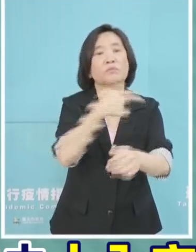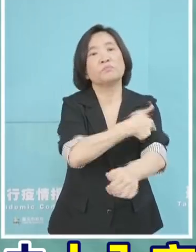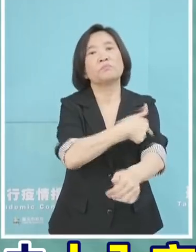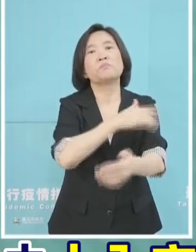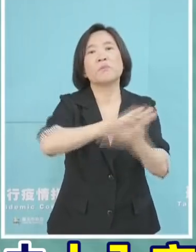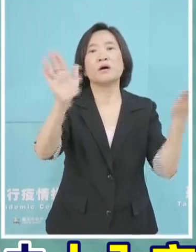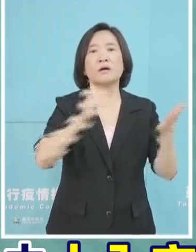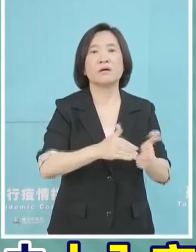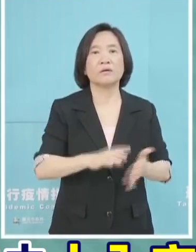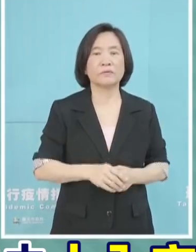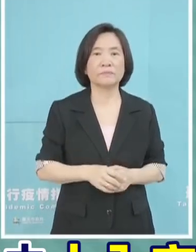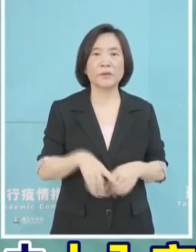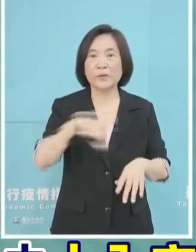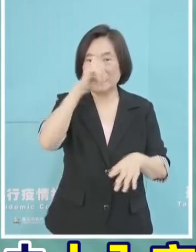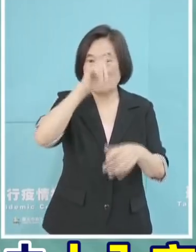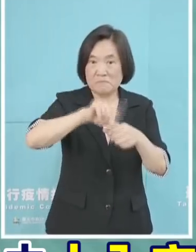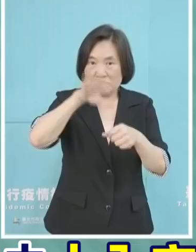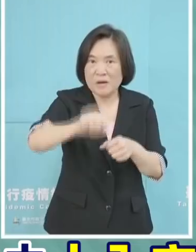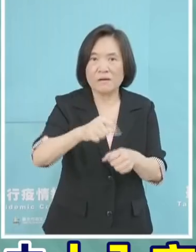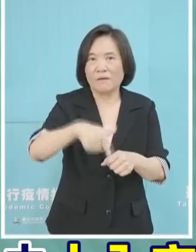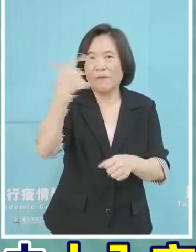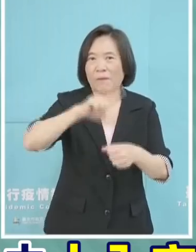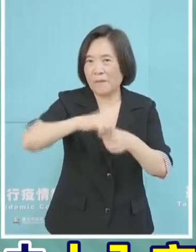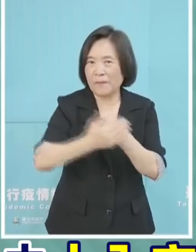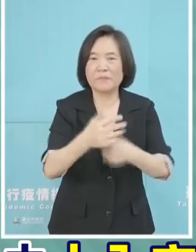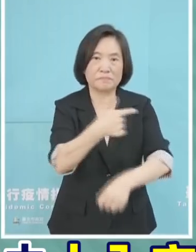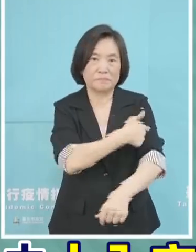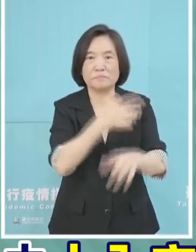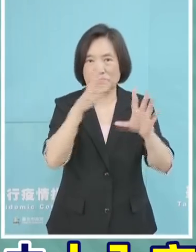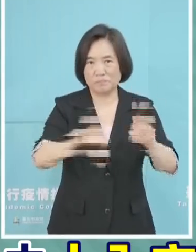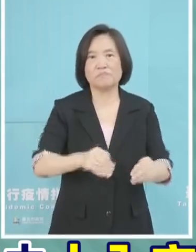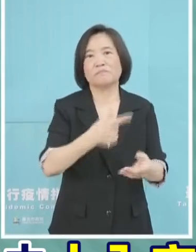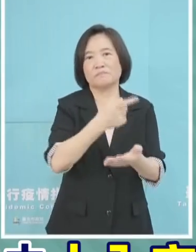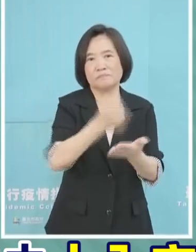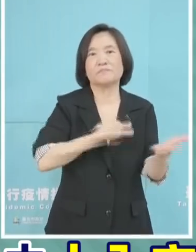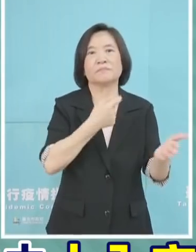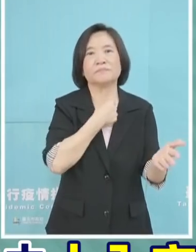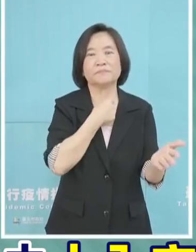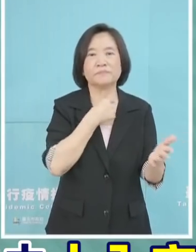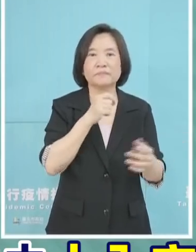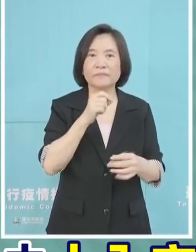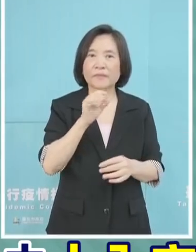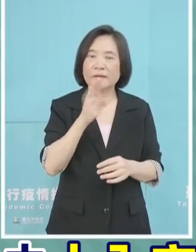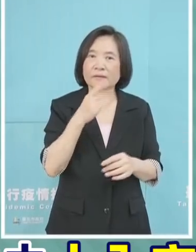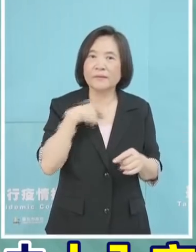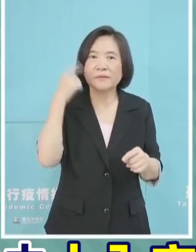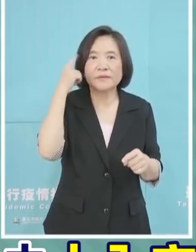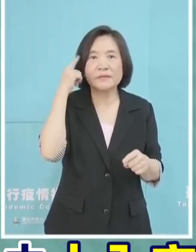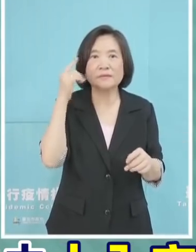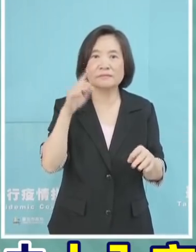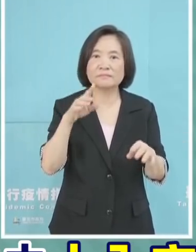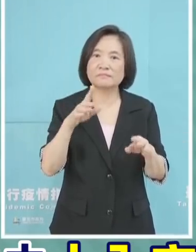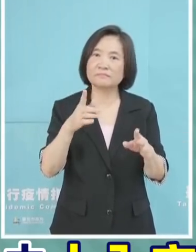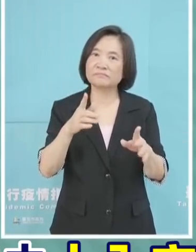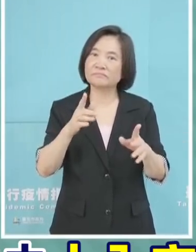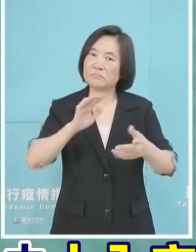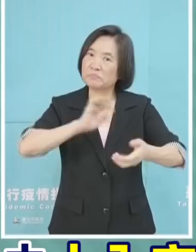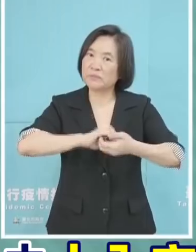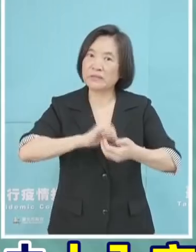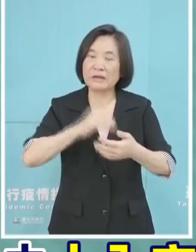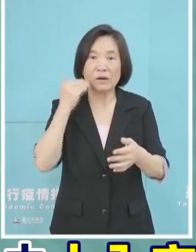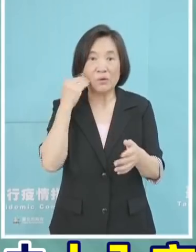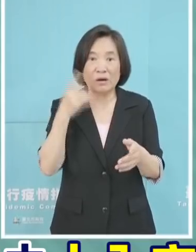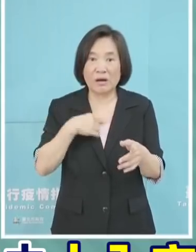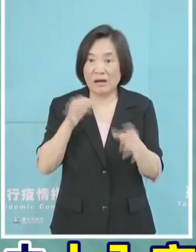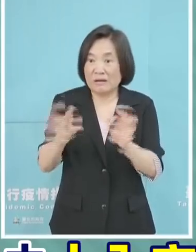我们当然是疫苗要以最快的速度把它打完，你知道哈。那但是我们要考虑那个成本效应，所以通常是这